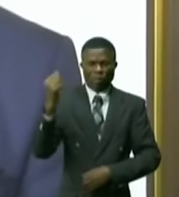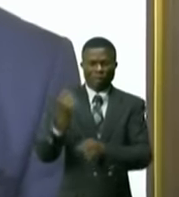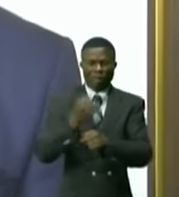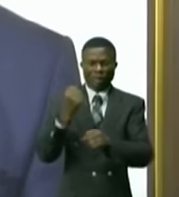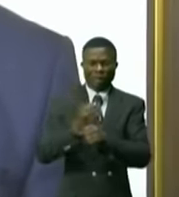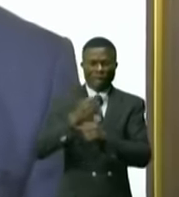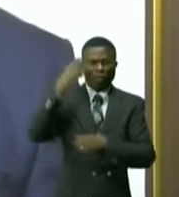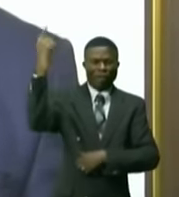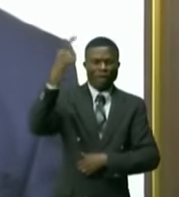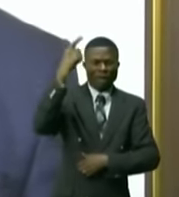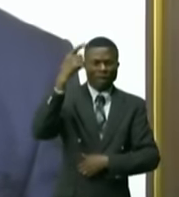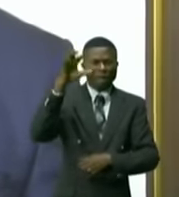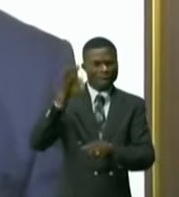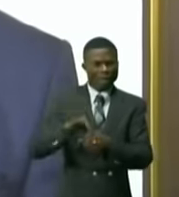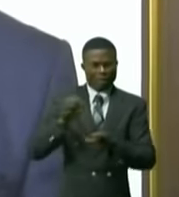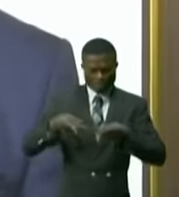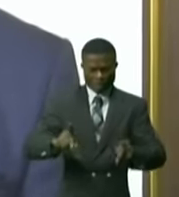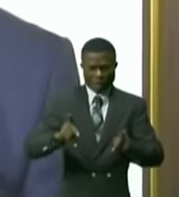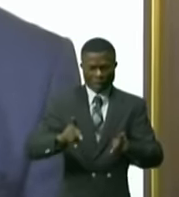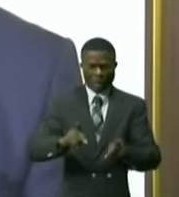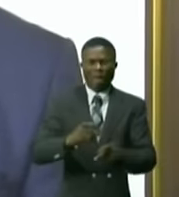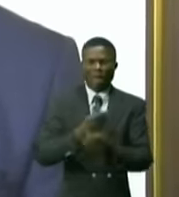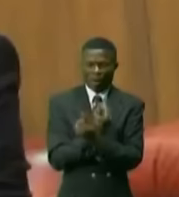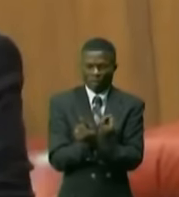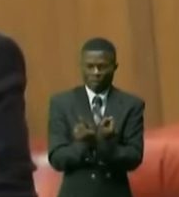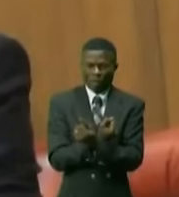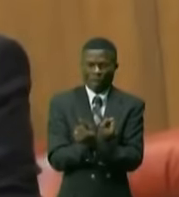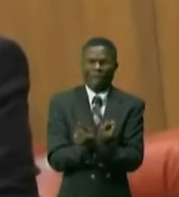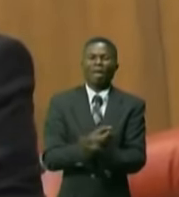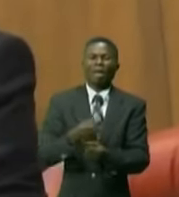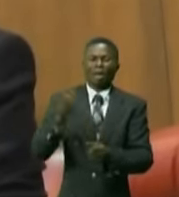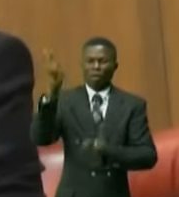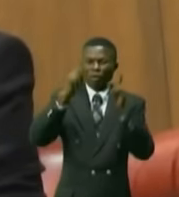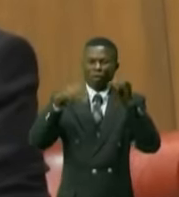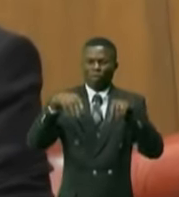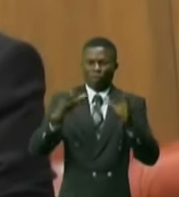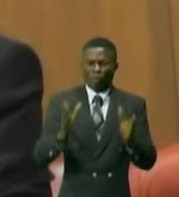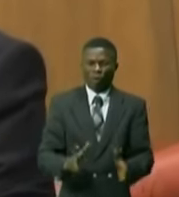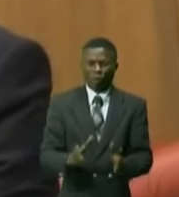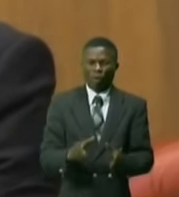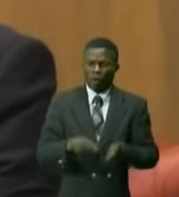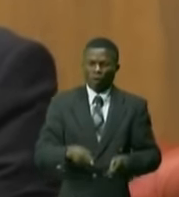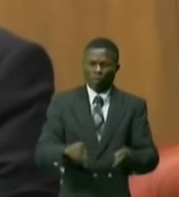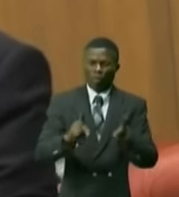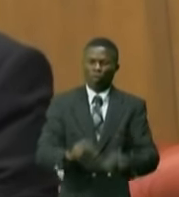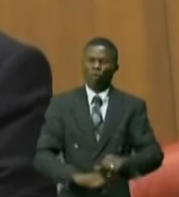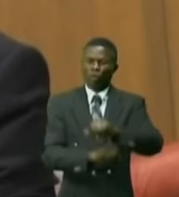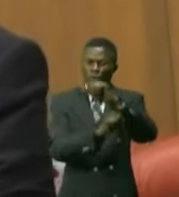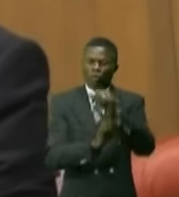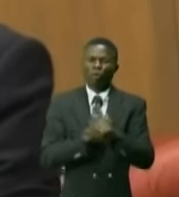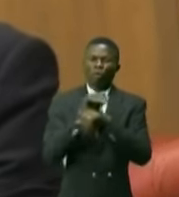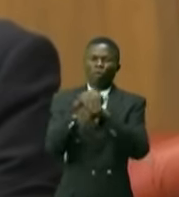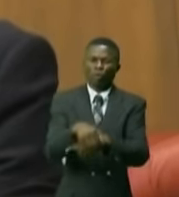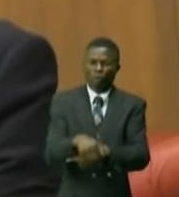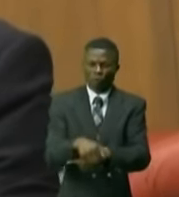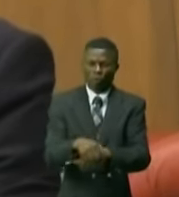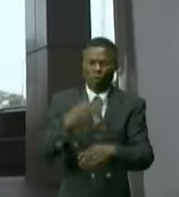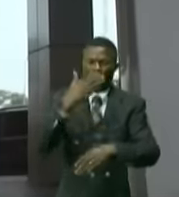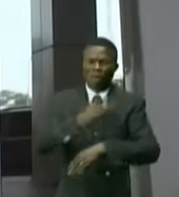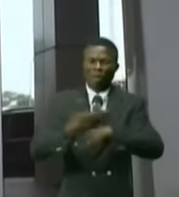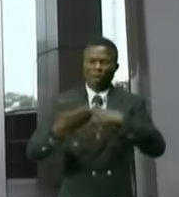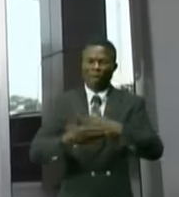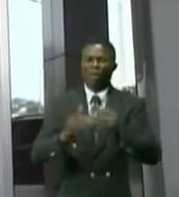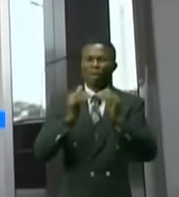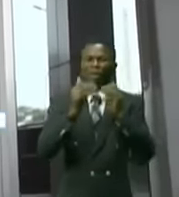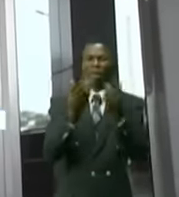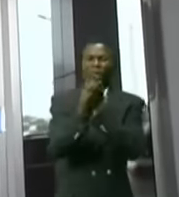international, voter lui permet de remplir son devoir civique, une façon aussi pour lui d'apporter sa contribution à la consolidation